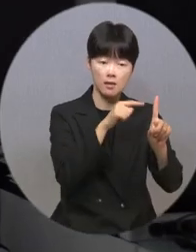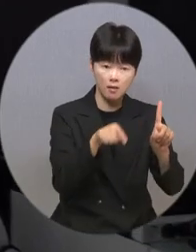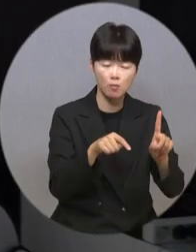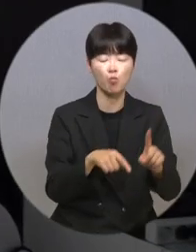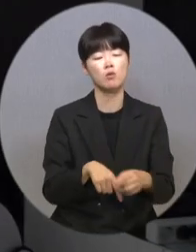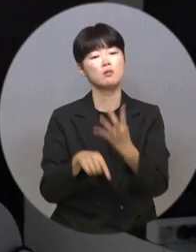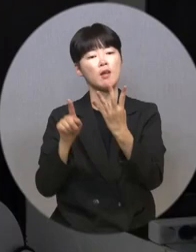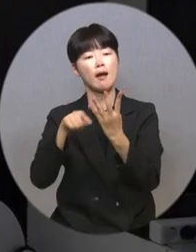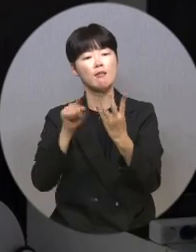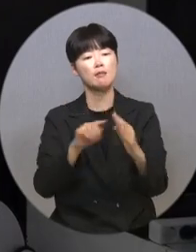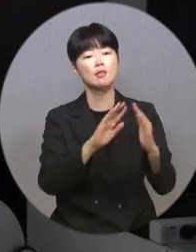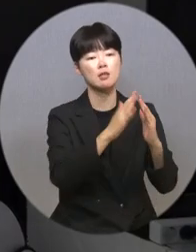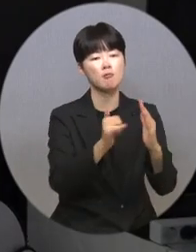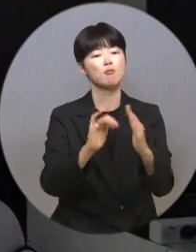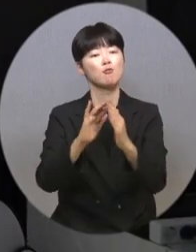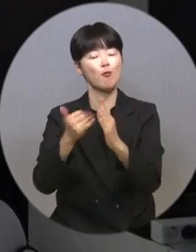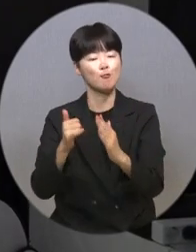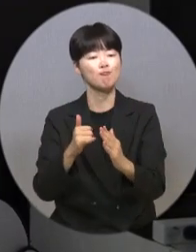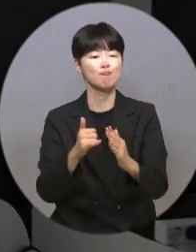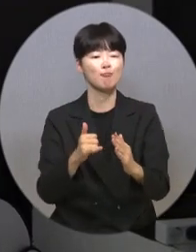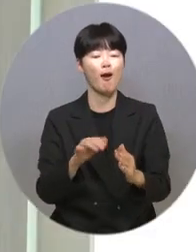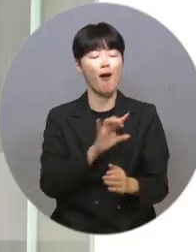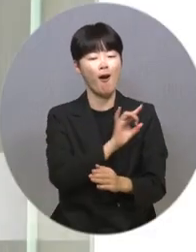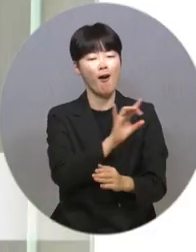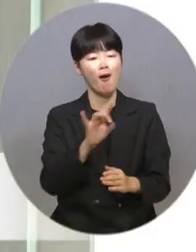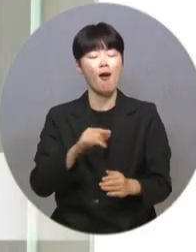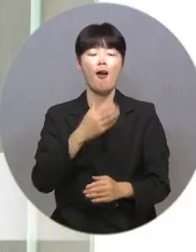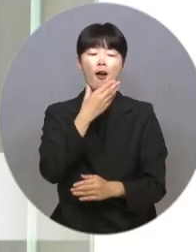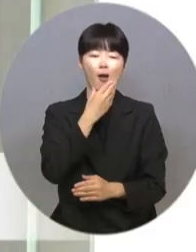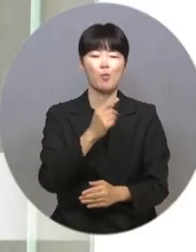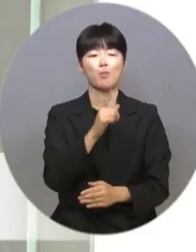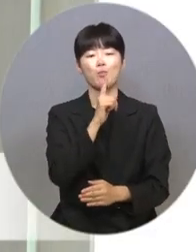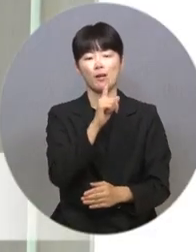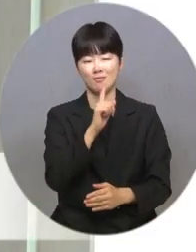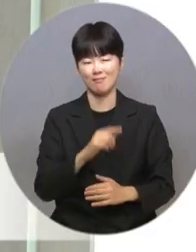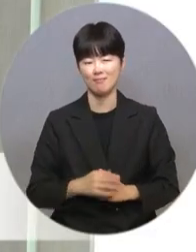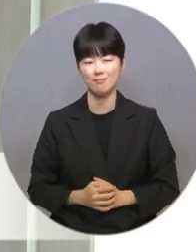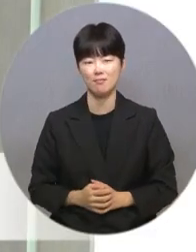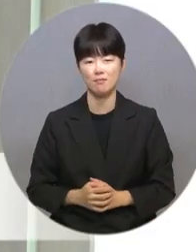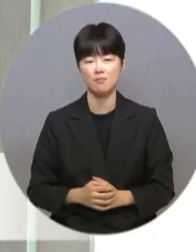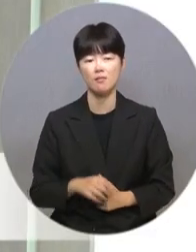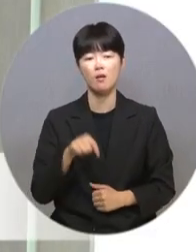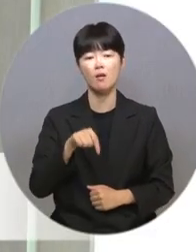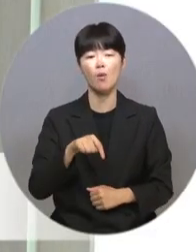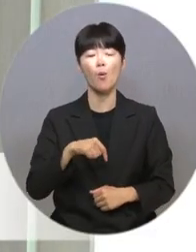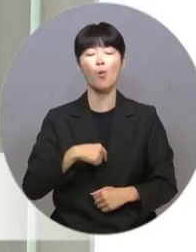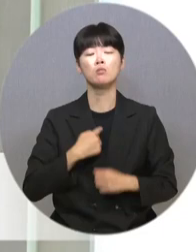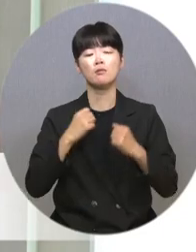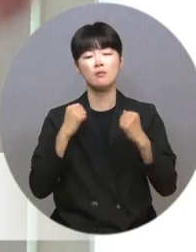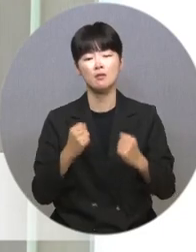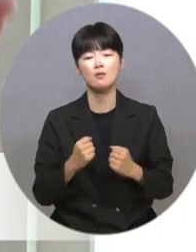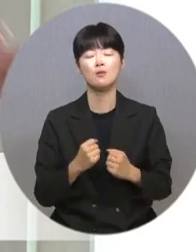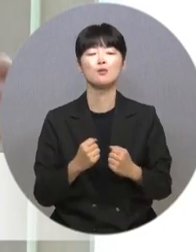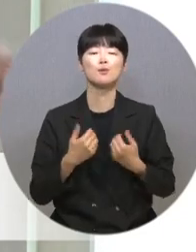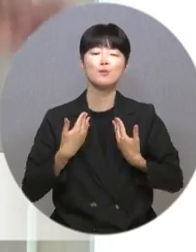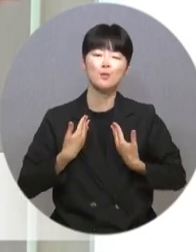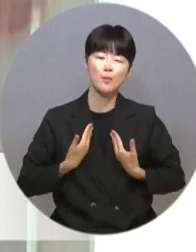자립을 실천한 식구들은 행복하다고 말합니다. 여기 혼자 있으면 조용하고